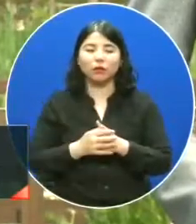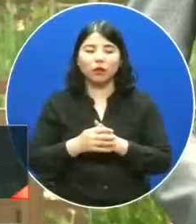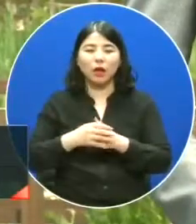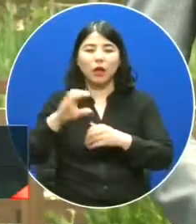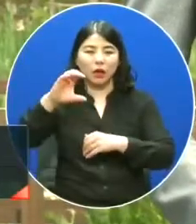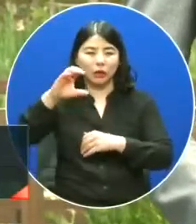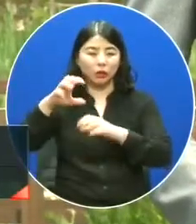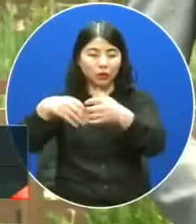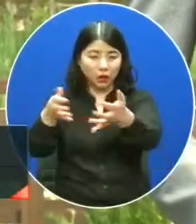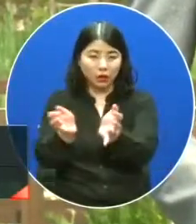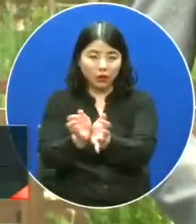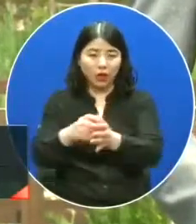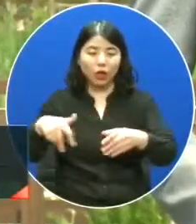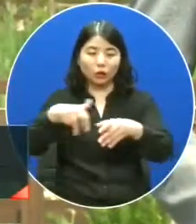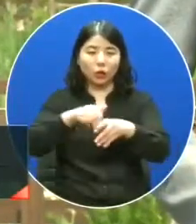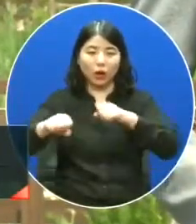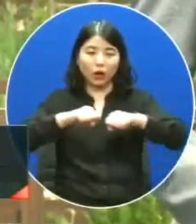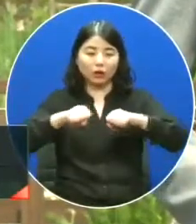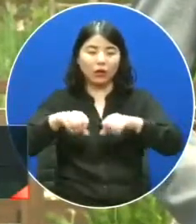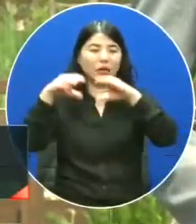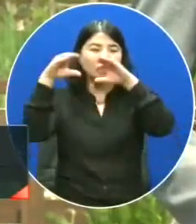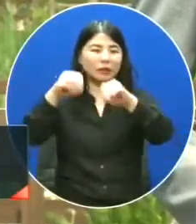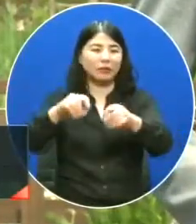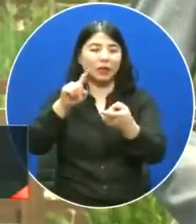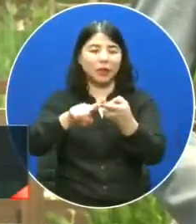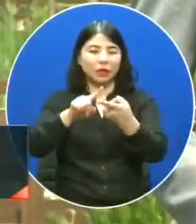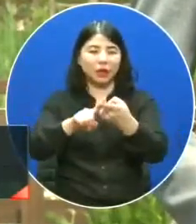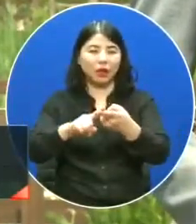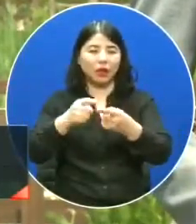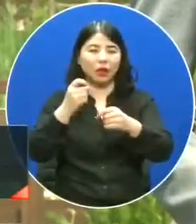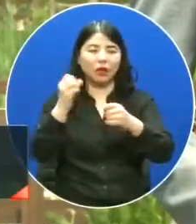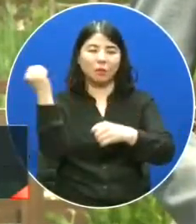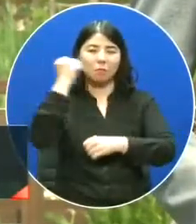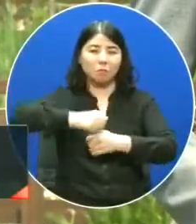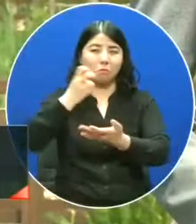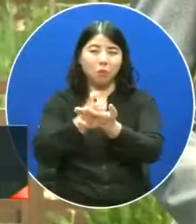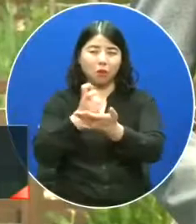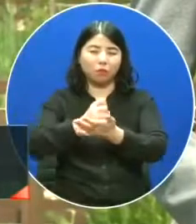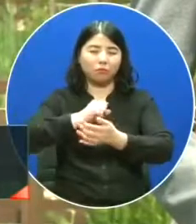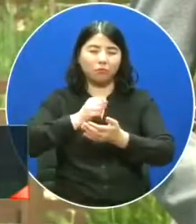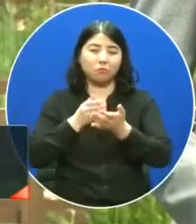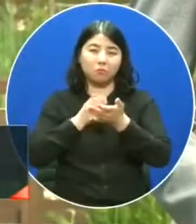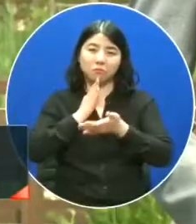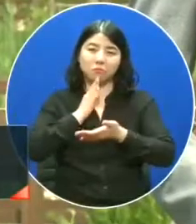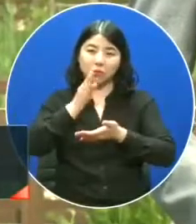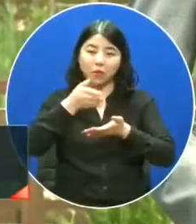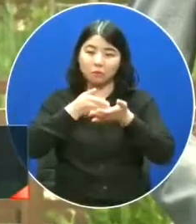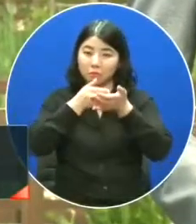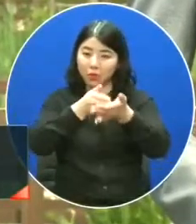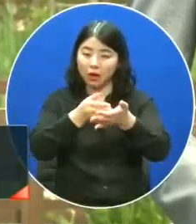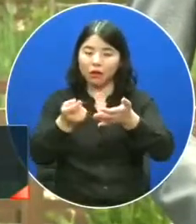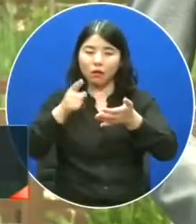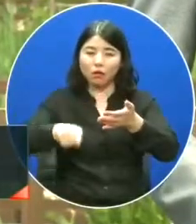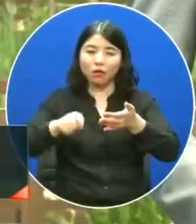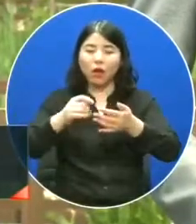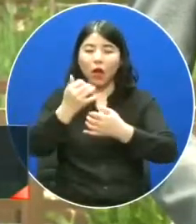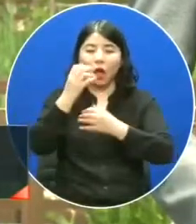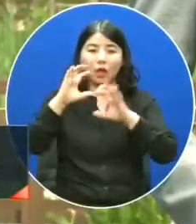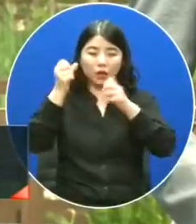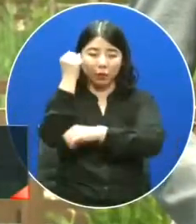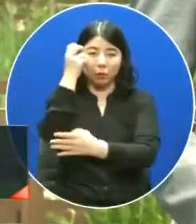단체가 제기한 종교 행사 금지 조치에 대한 위헌 소송에서 독일 헌법재판소는 종교의